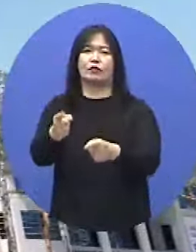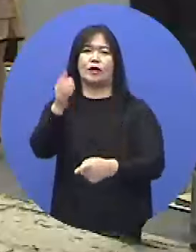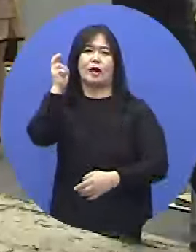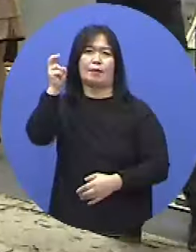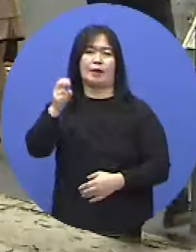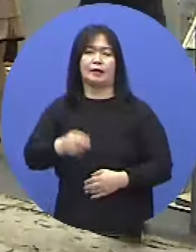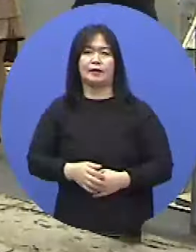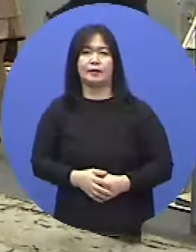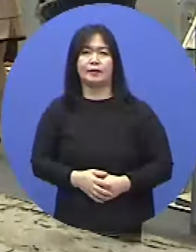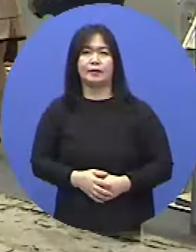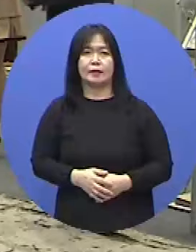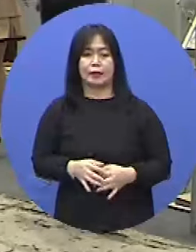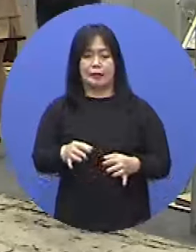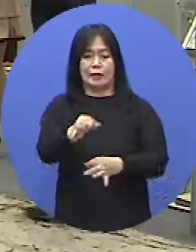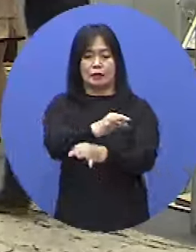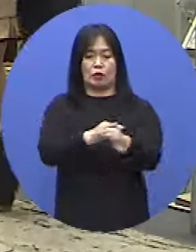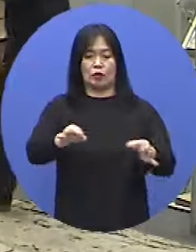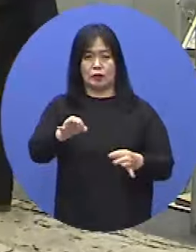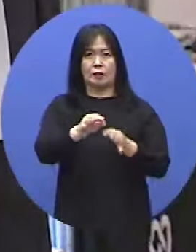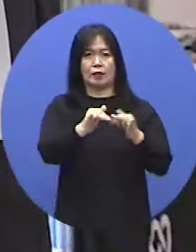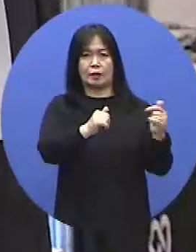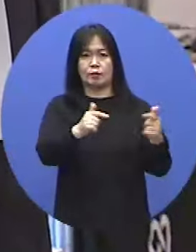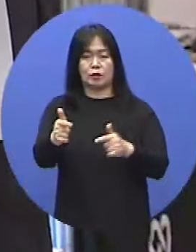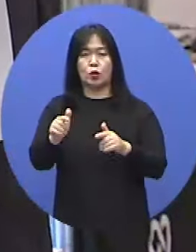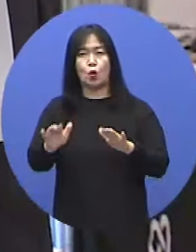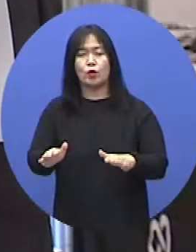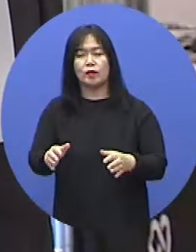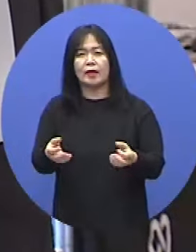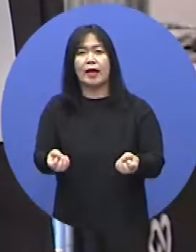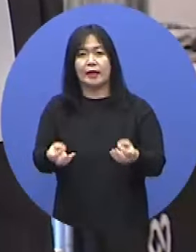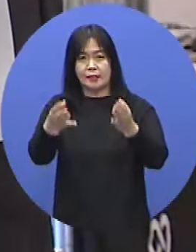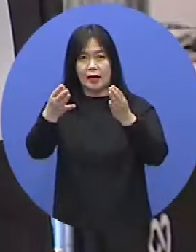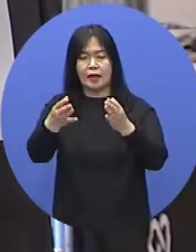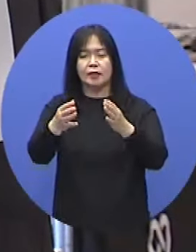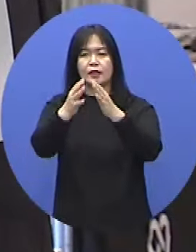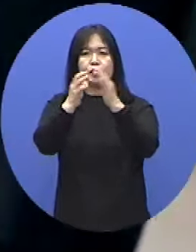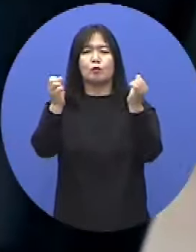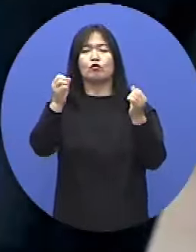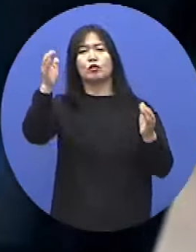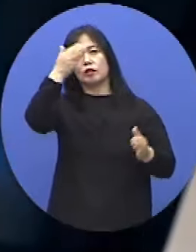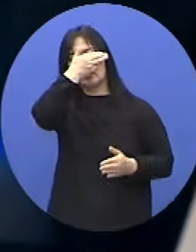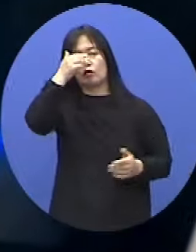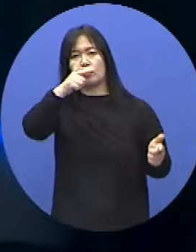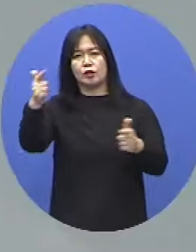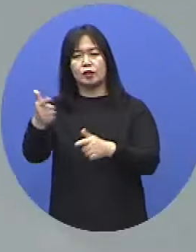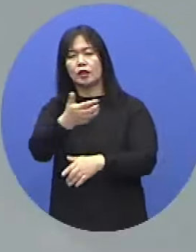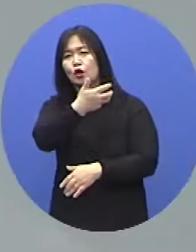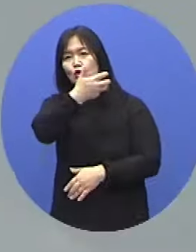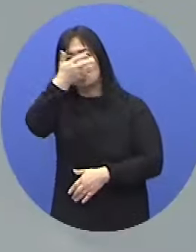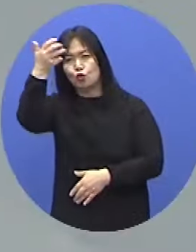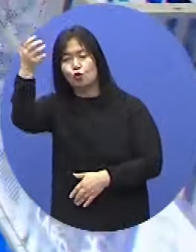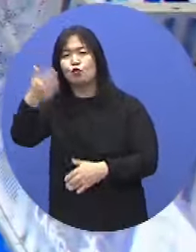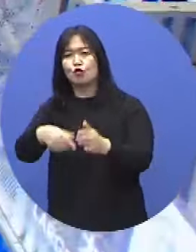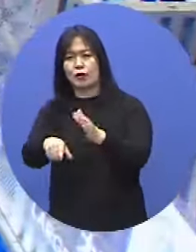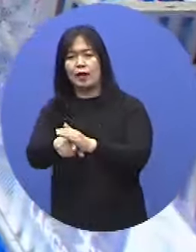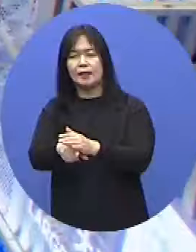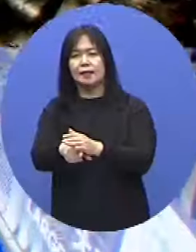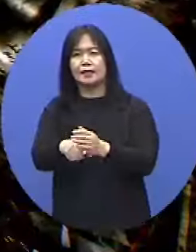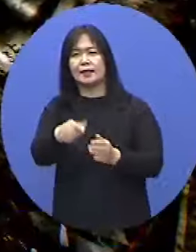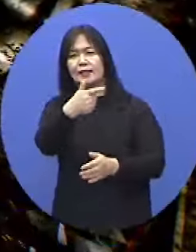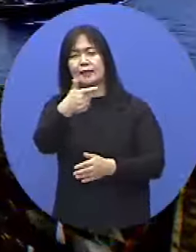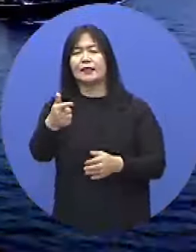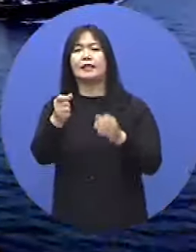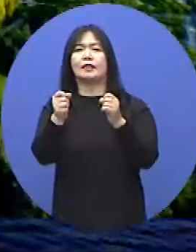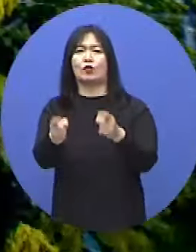기대합니다 경제인들의 축제인 한인 비즈니스 대회가 전북의 청년들에게도 꿈을 키울 수 있는 소중한 기회가